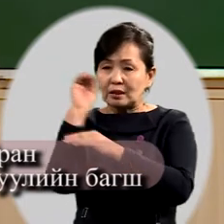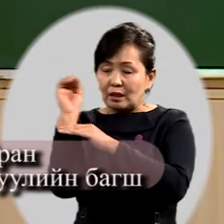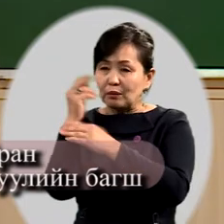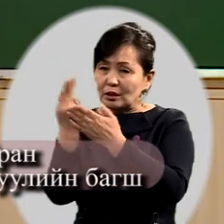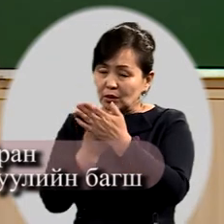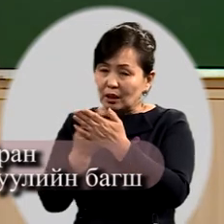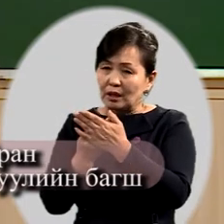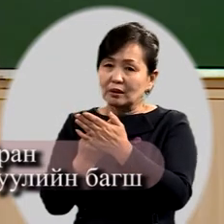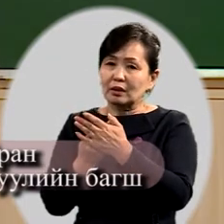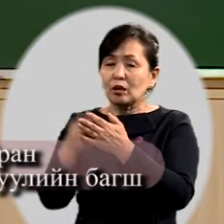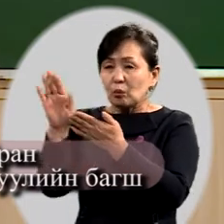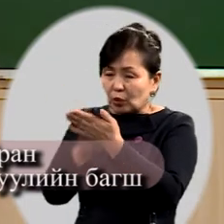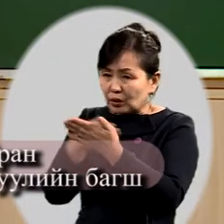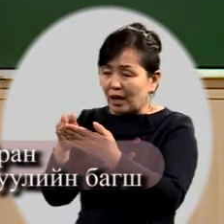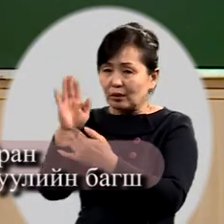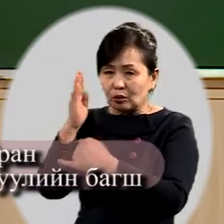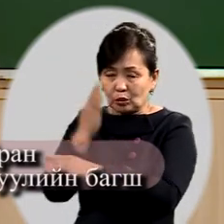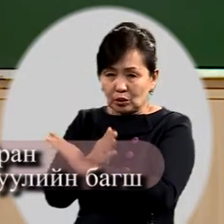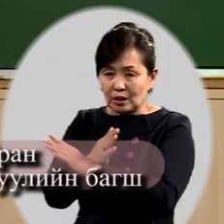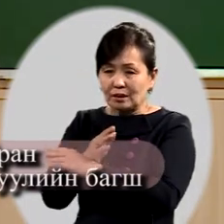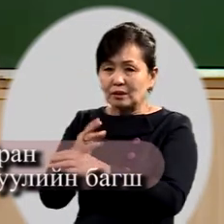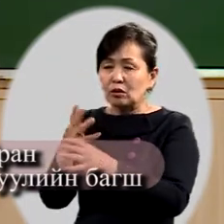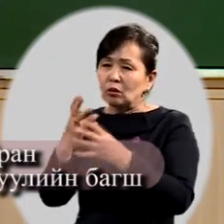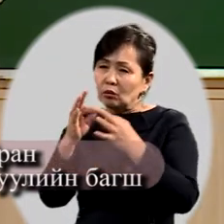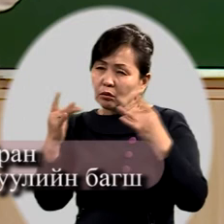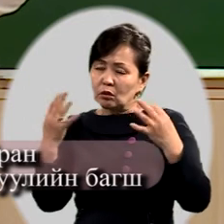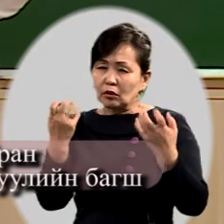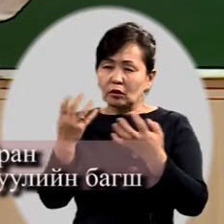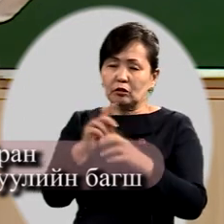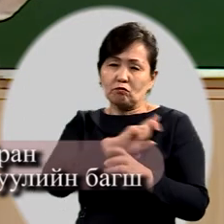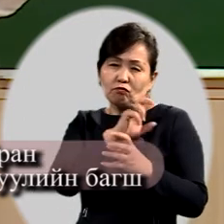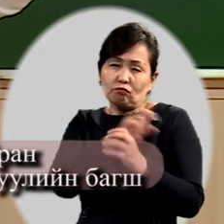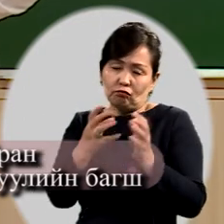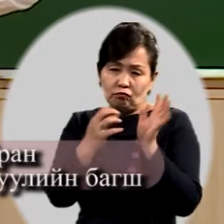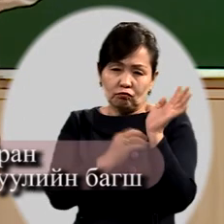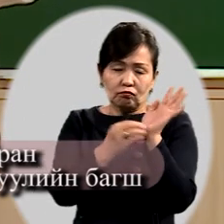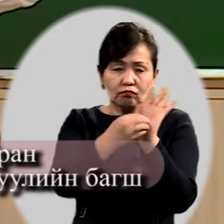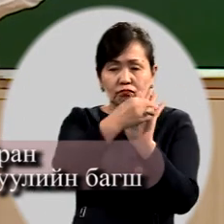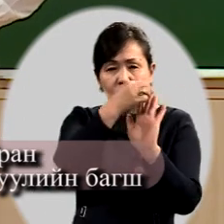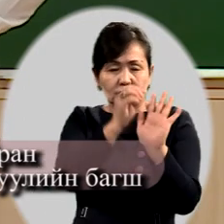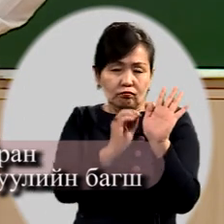Суырды сызып, бояп, әрі қарайда толықтыра сызған екен.